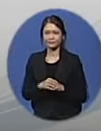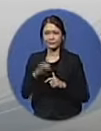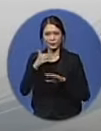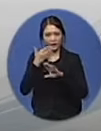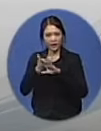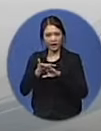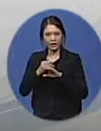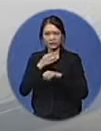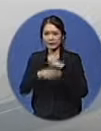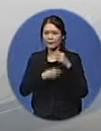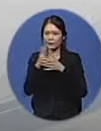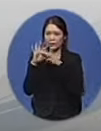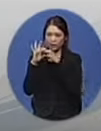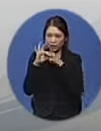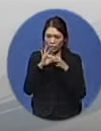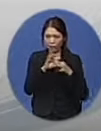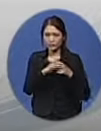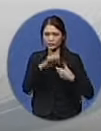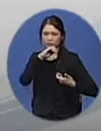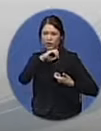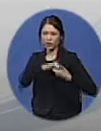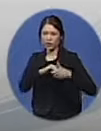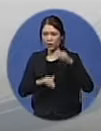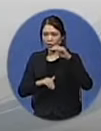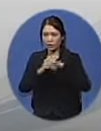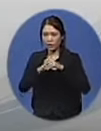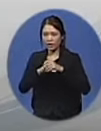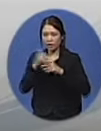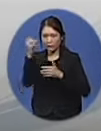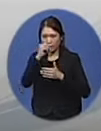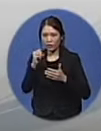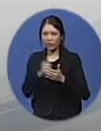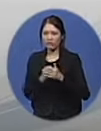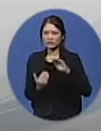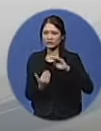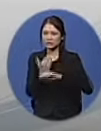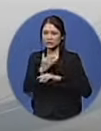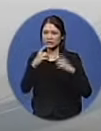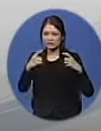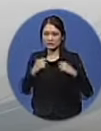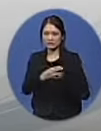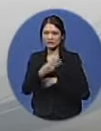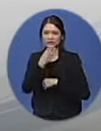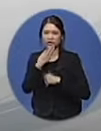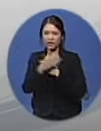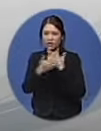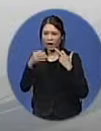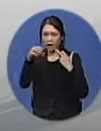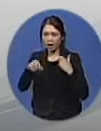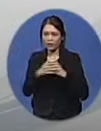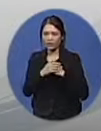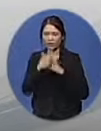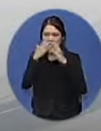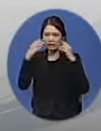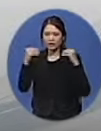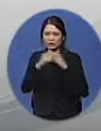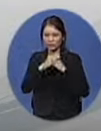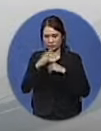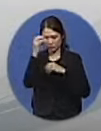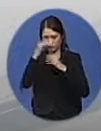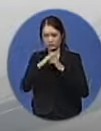반면 3년 연속 특수교사 정원 확보율이 전국 평균 이상인 지역은 서울과 강원, 세종과 전북